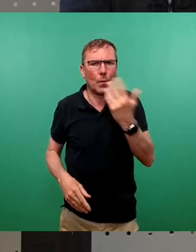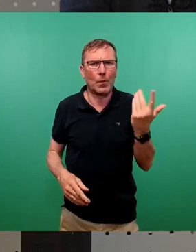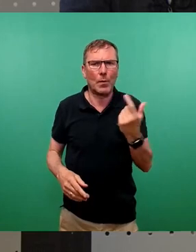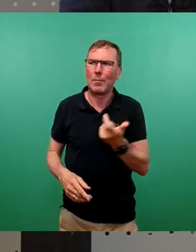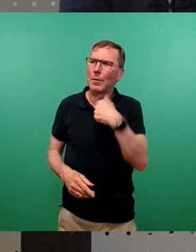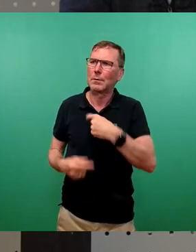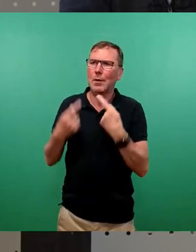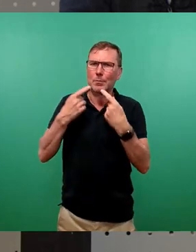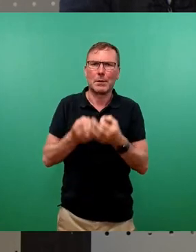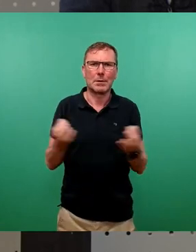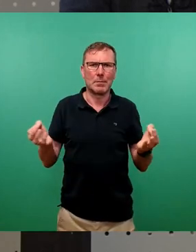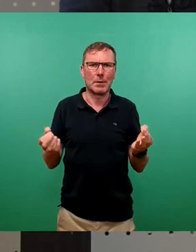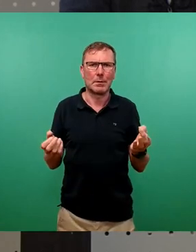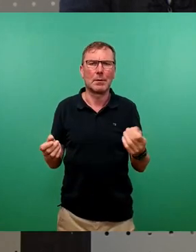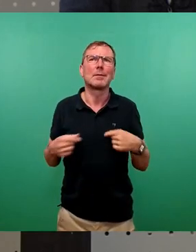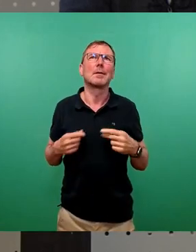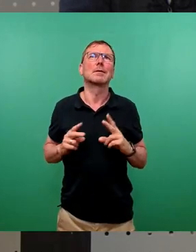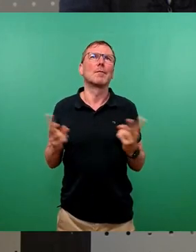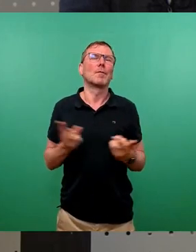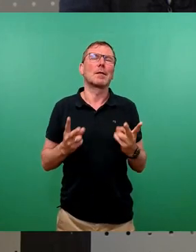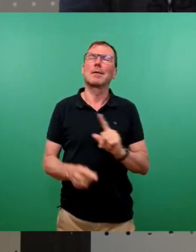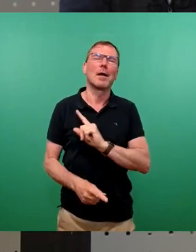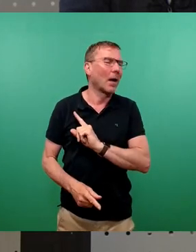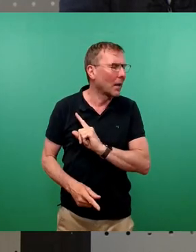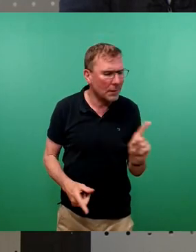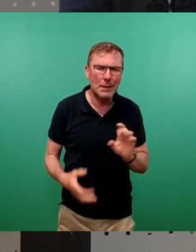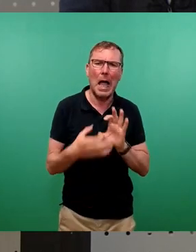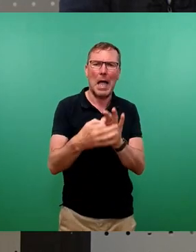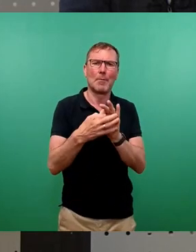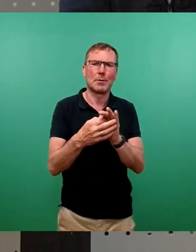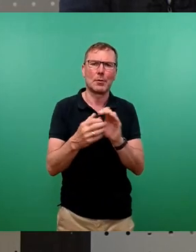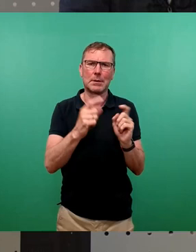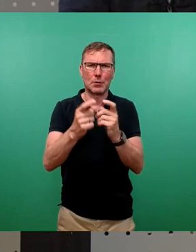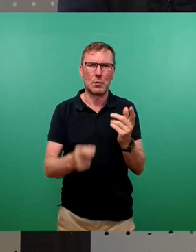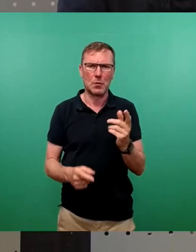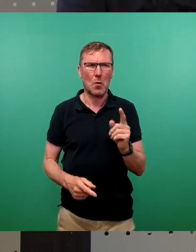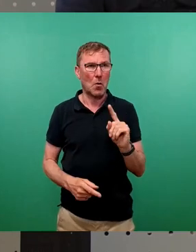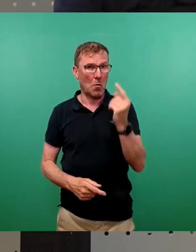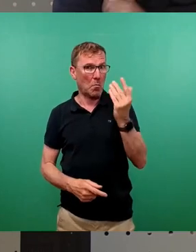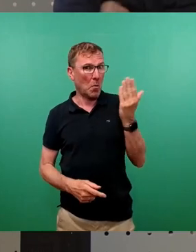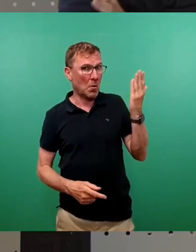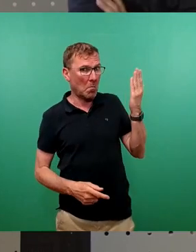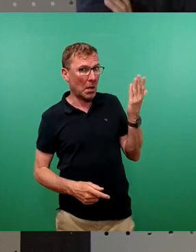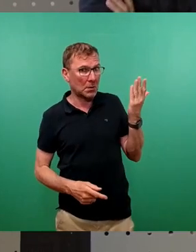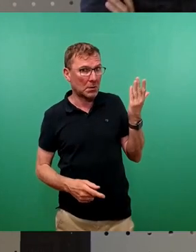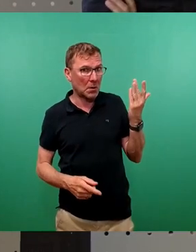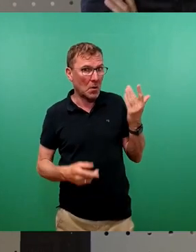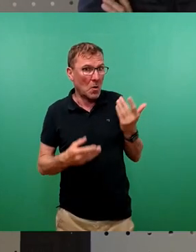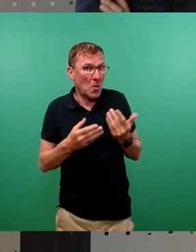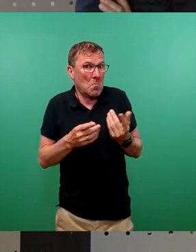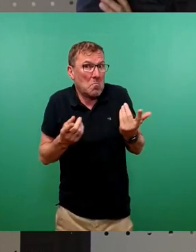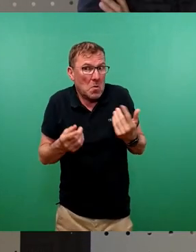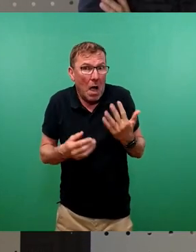Wir waren natürlich selbstverständlich nicht einbezogen in diese Debatten. Ich weiß nicht, ob der Oberbürgermeister überhaupt mit irgendjemandem geredet